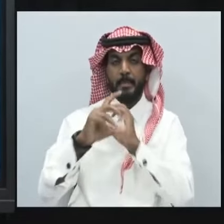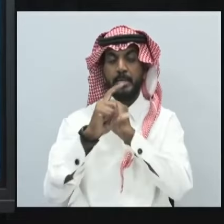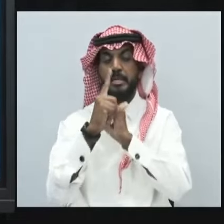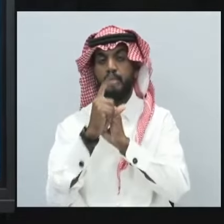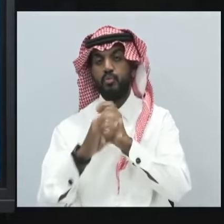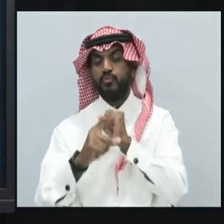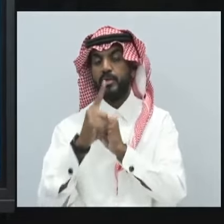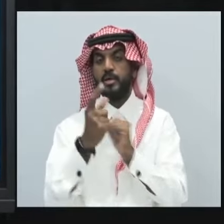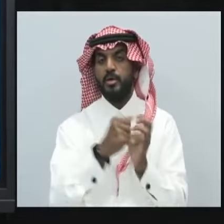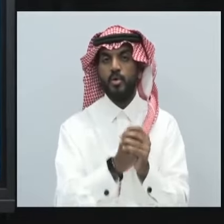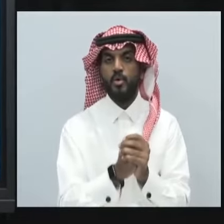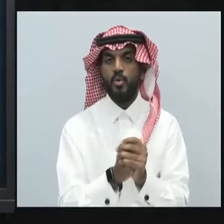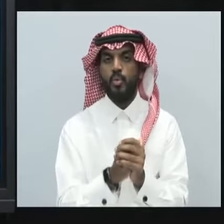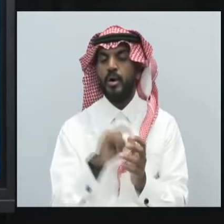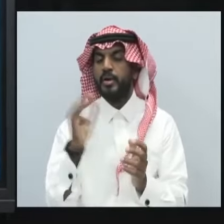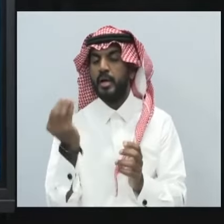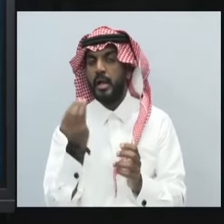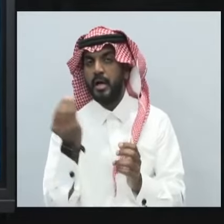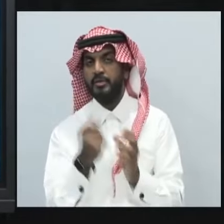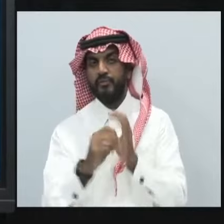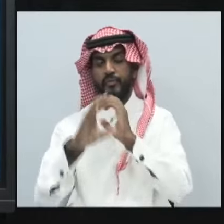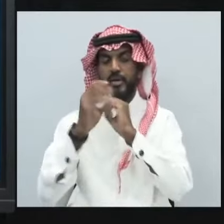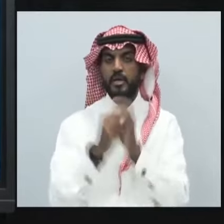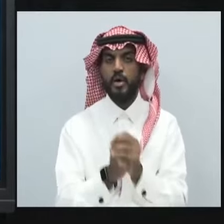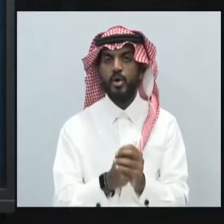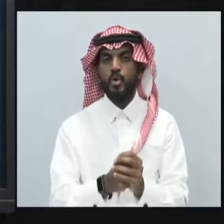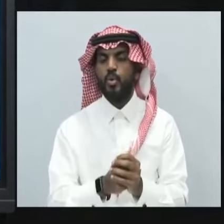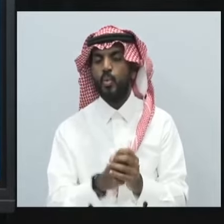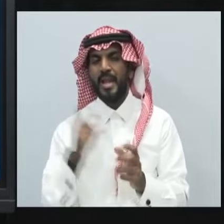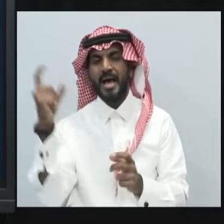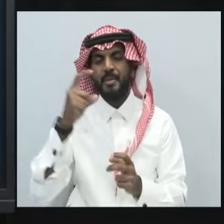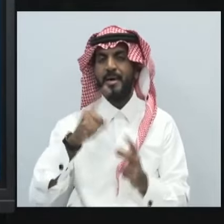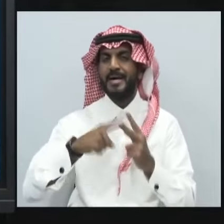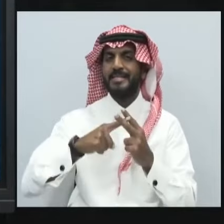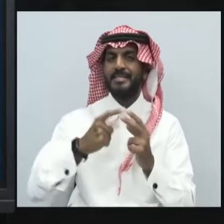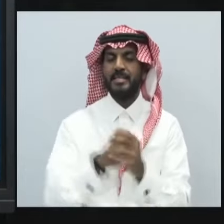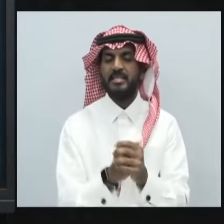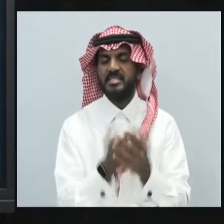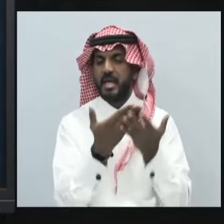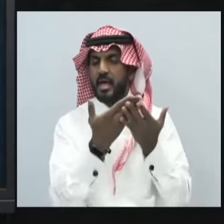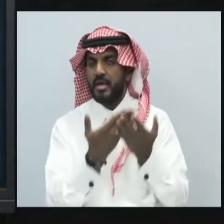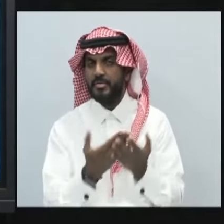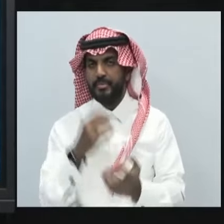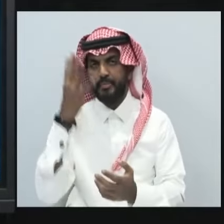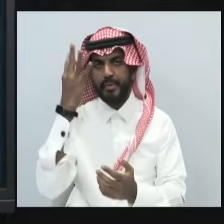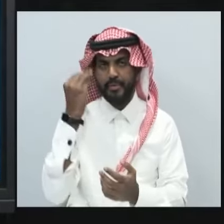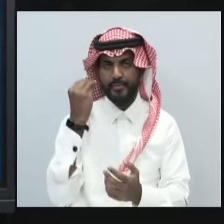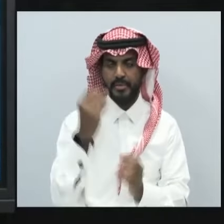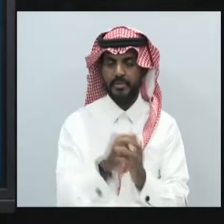وكذلك رحلات الفضائيه والاقمار الصناعيه كانت هذه من اهم الوسائل التي ساعدتنا في التعرف على